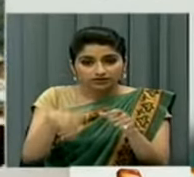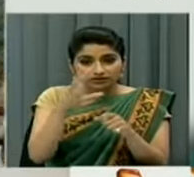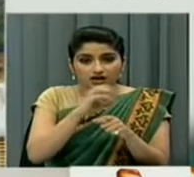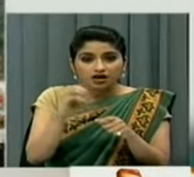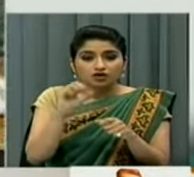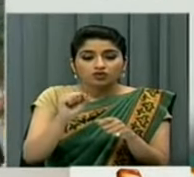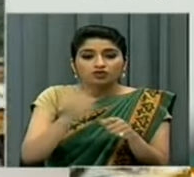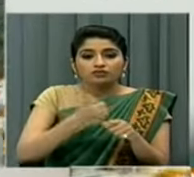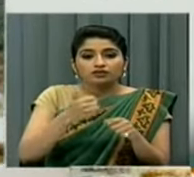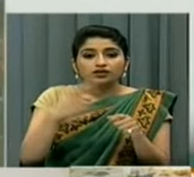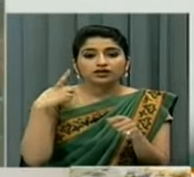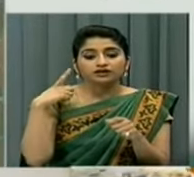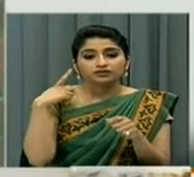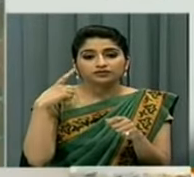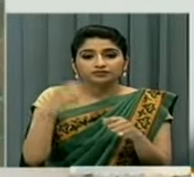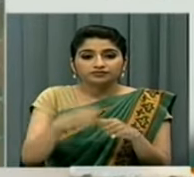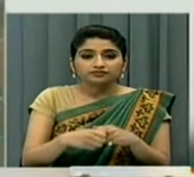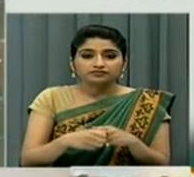पुलिस,